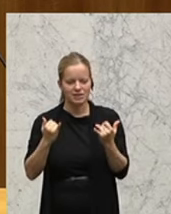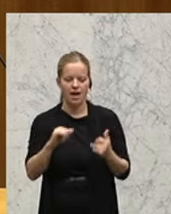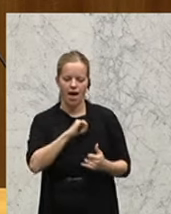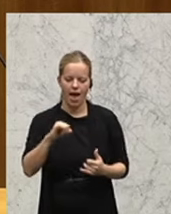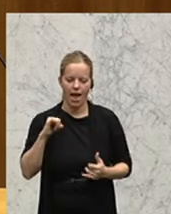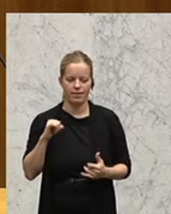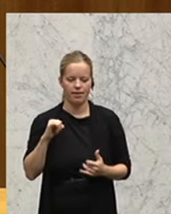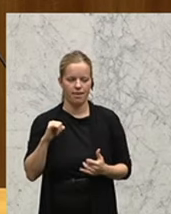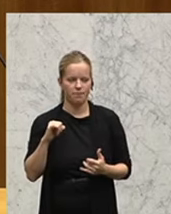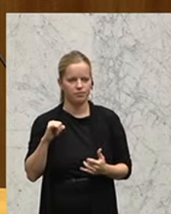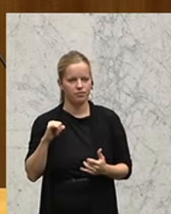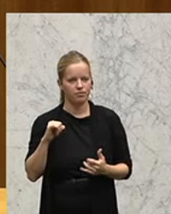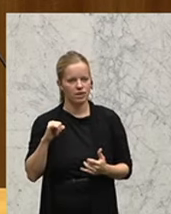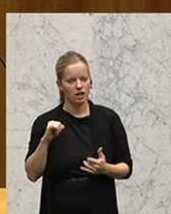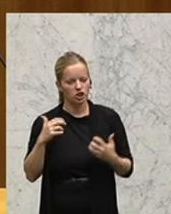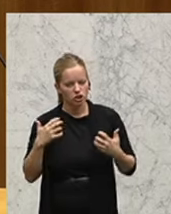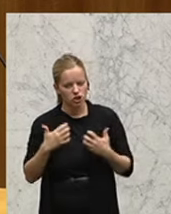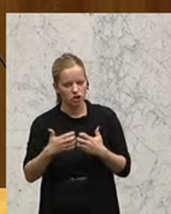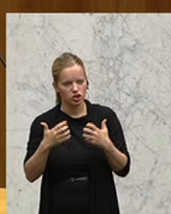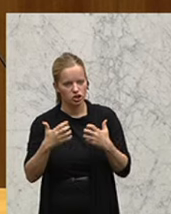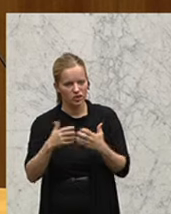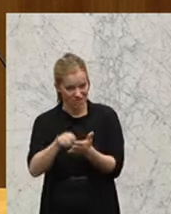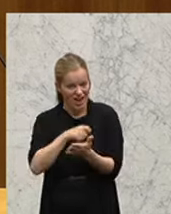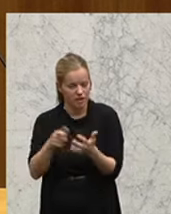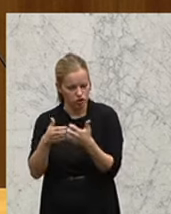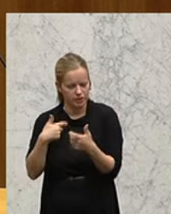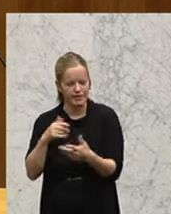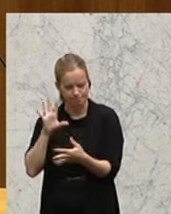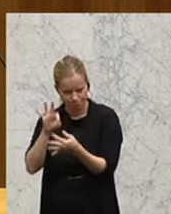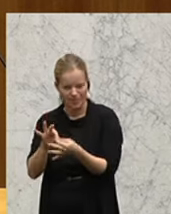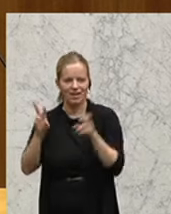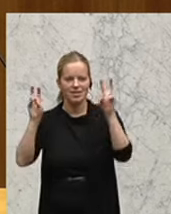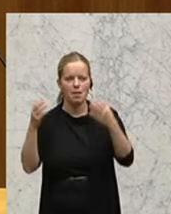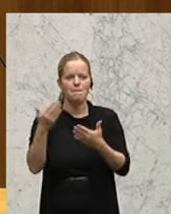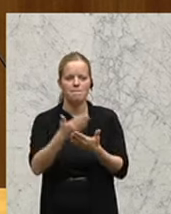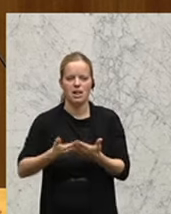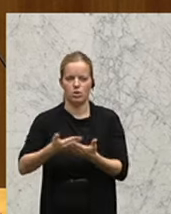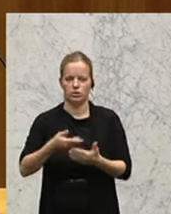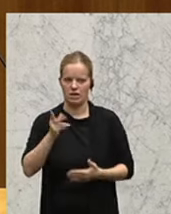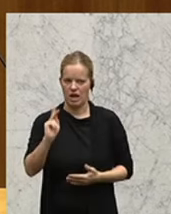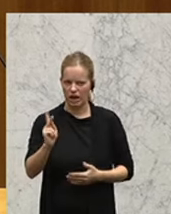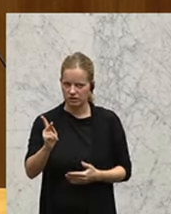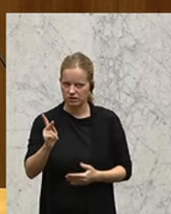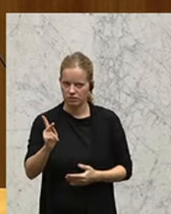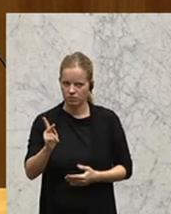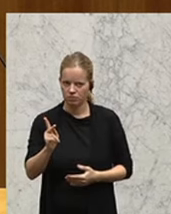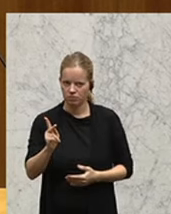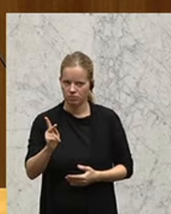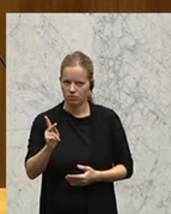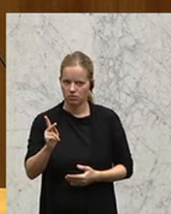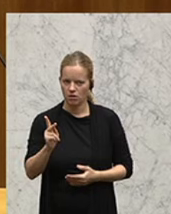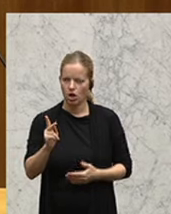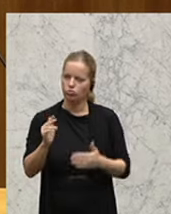die, bei denen sparen, die einen nicht wählen, die Bildungskarenz. Das ist sicher etwas, das viele aus der